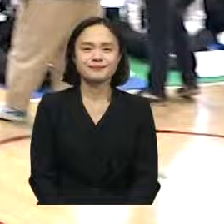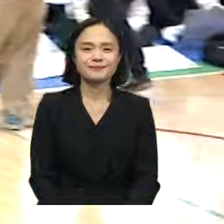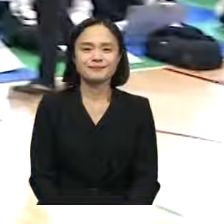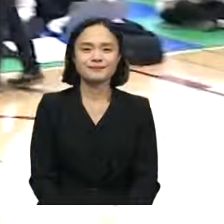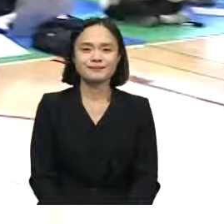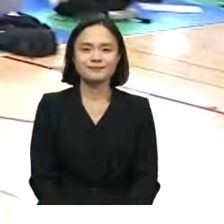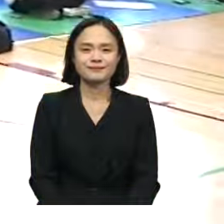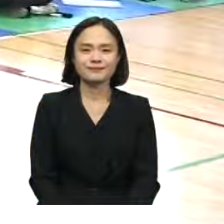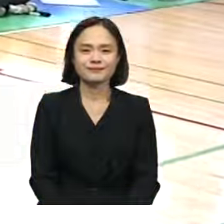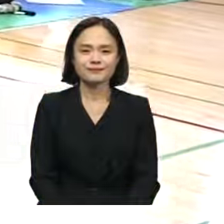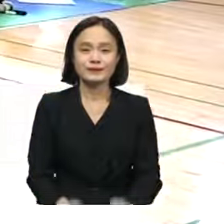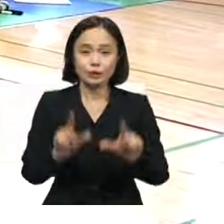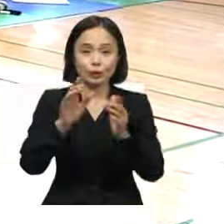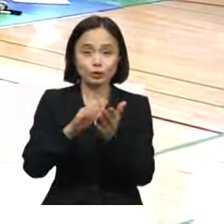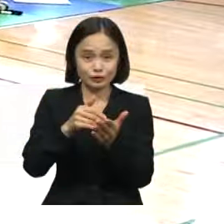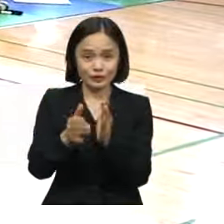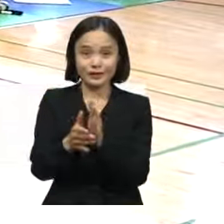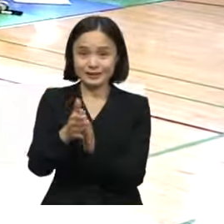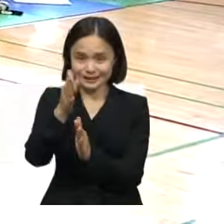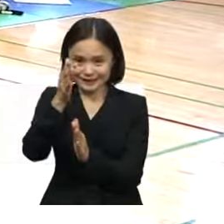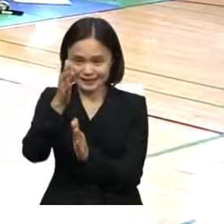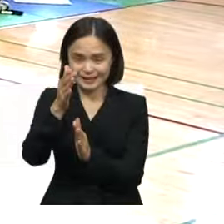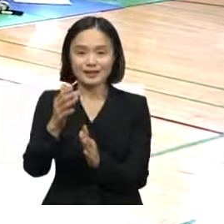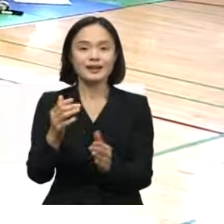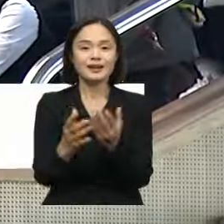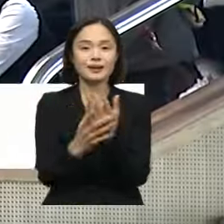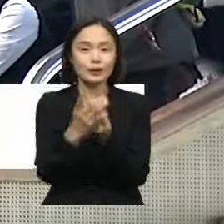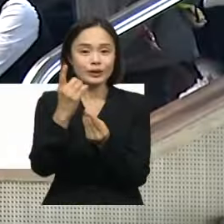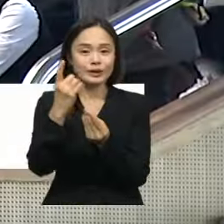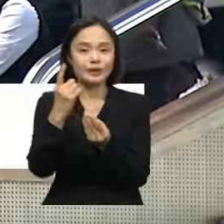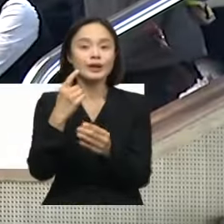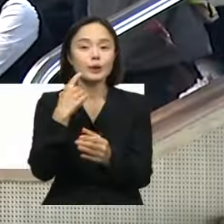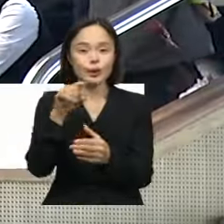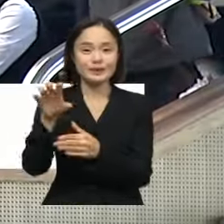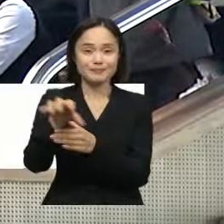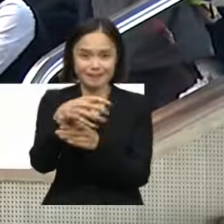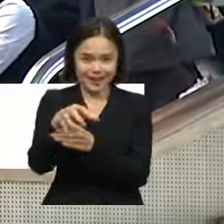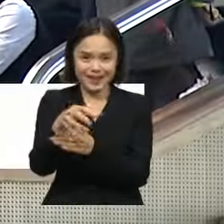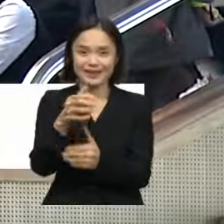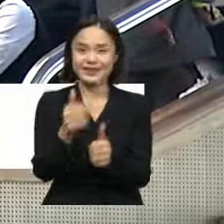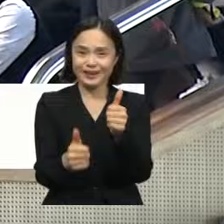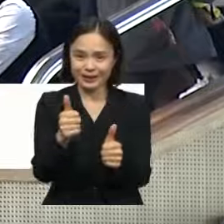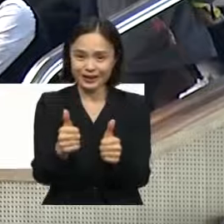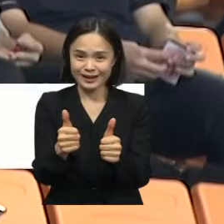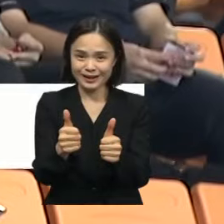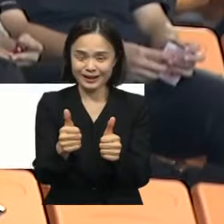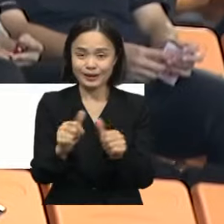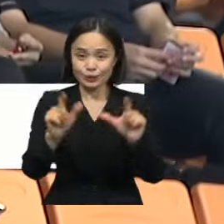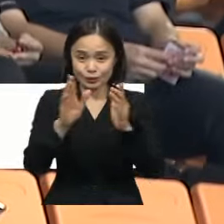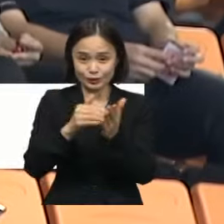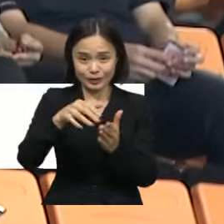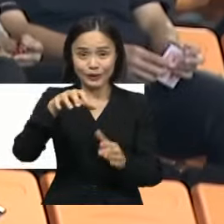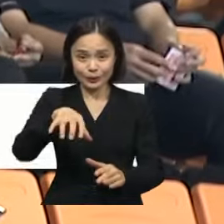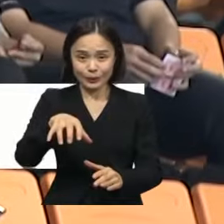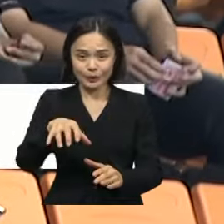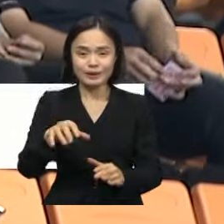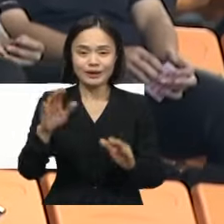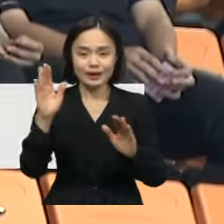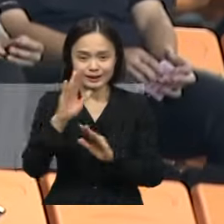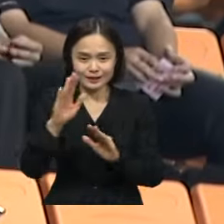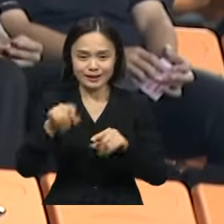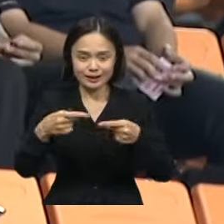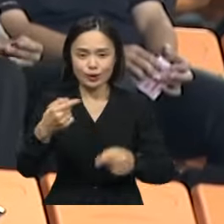민주평통 동두천시 협의회가 주최한 통일 골든벨 대회에는 동두천시 청소년 550여 명이